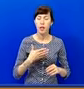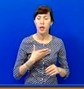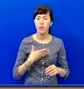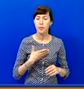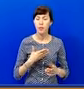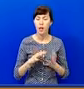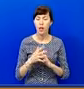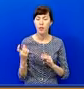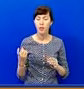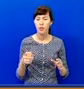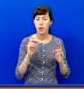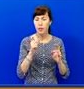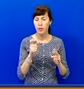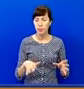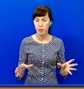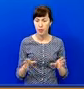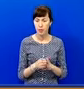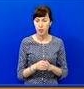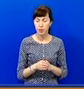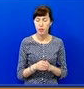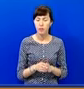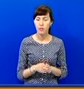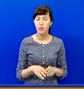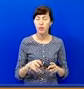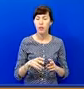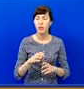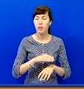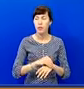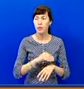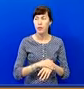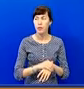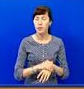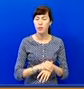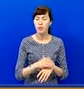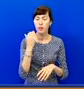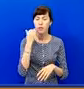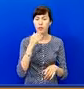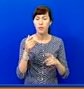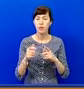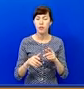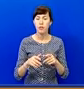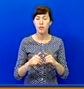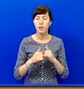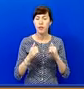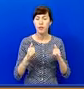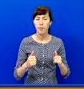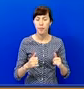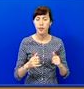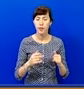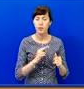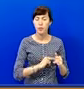ауыл шаруашылығы мамандары басқармасы мақта шаруашылығын сапалы түрде дамыту үшін кешенді